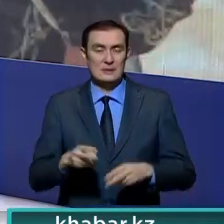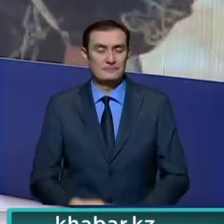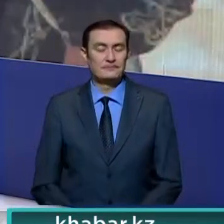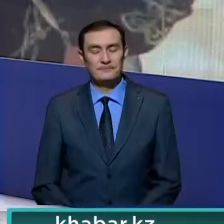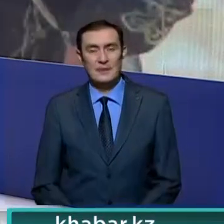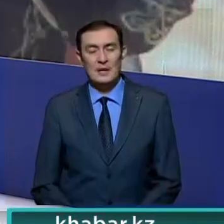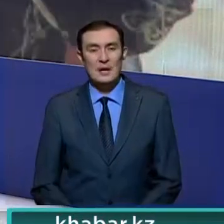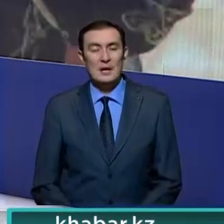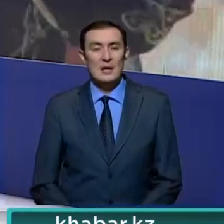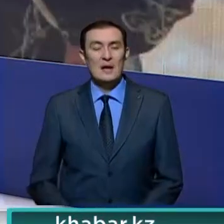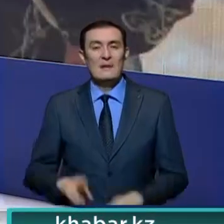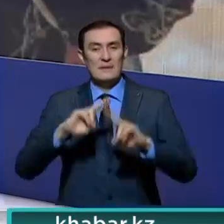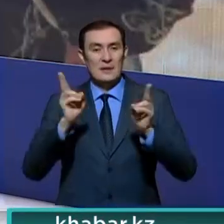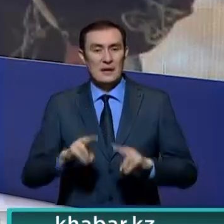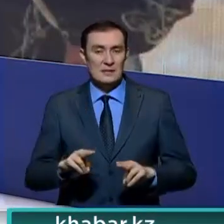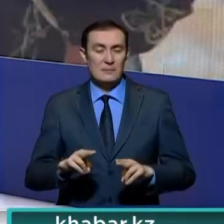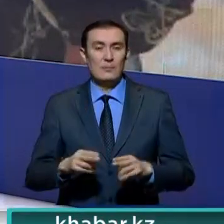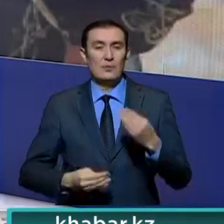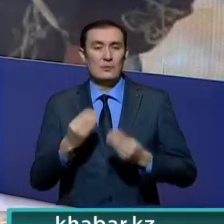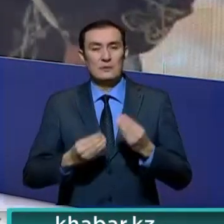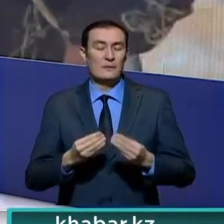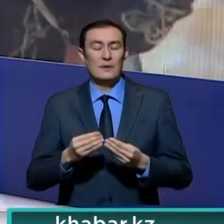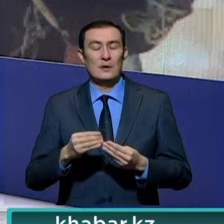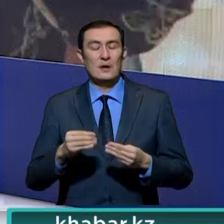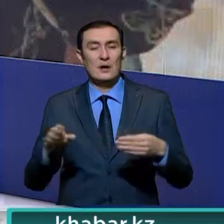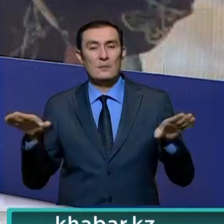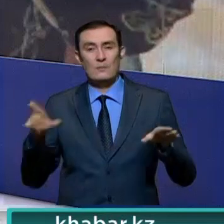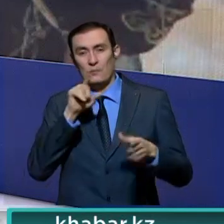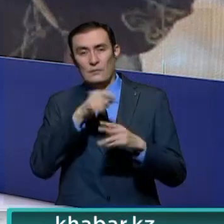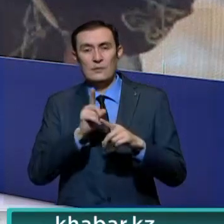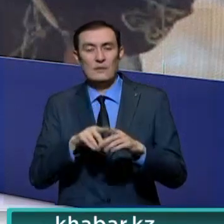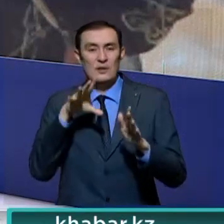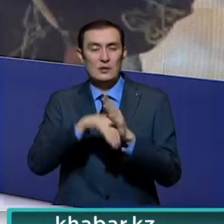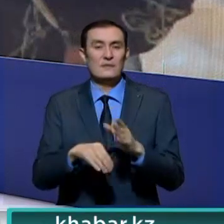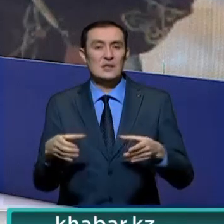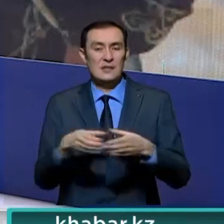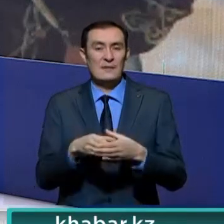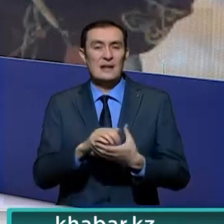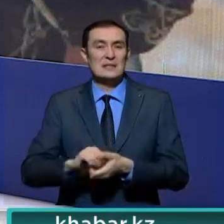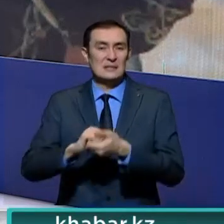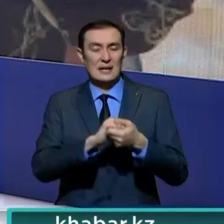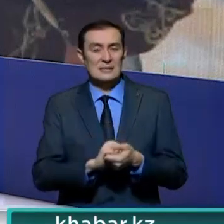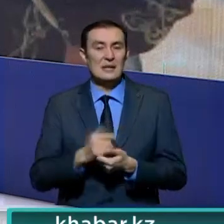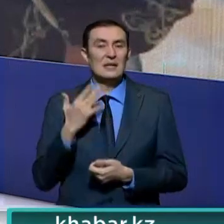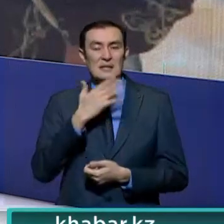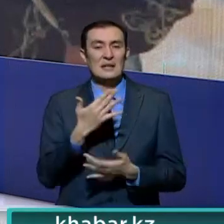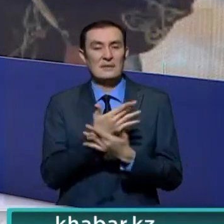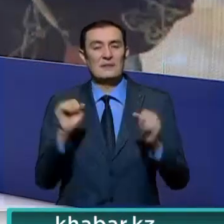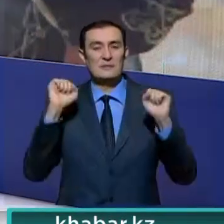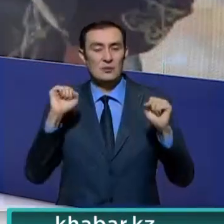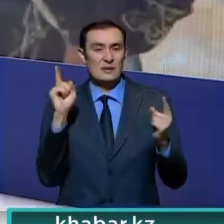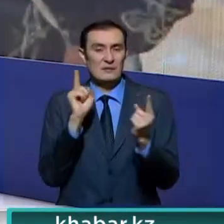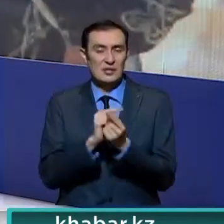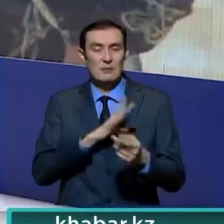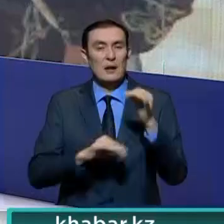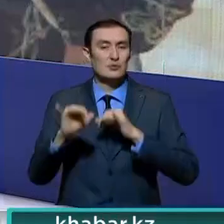Национальная Федерация по куст биглик хоть слово чем и птицами сегодня вошла в состав ассоциации национальных видов спорта на